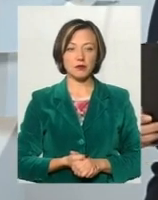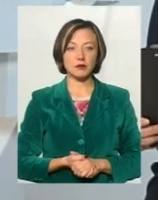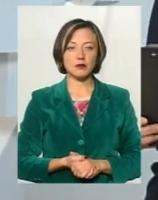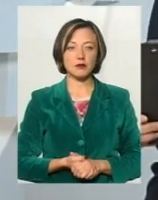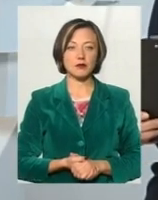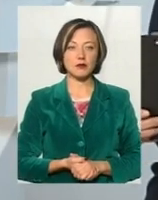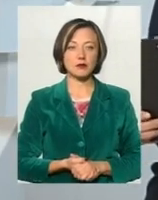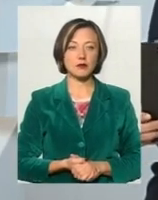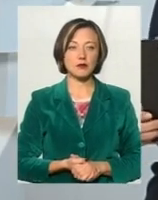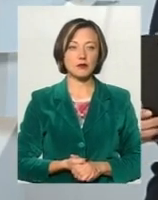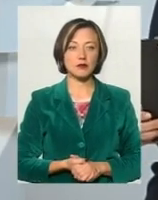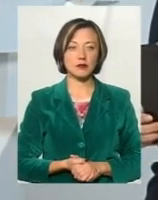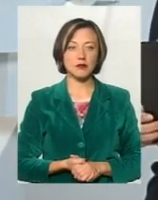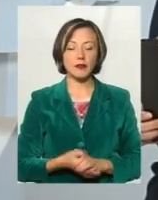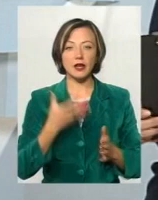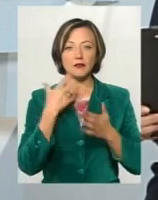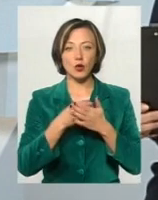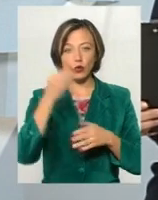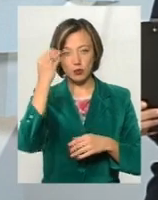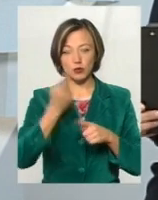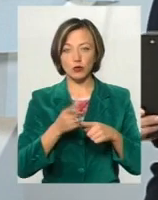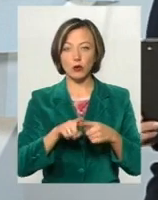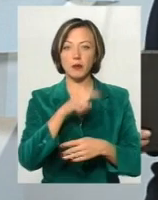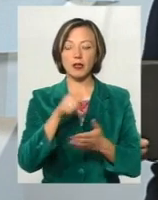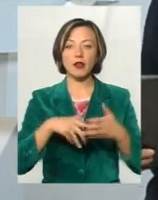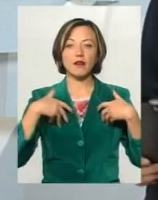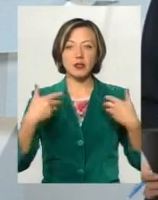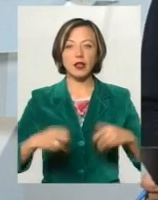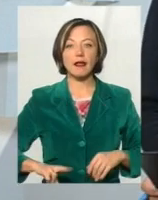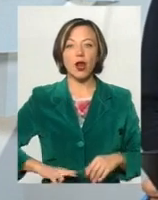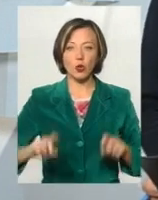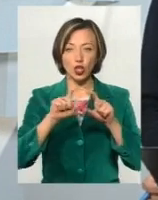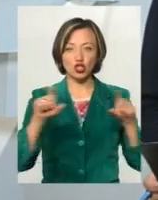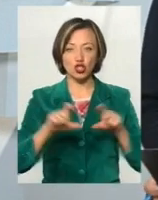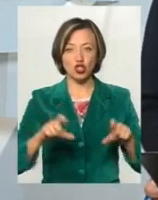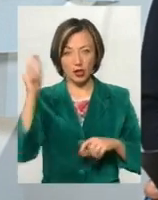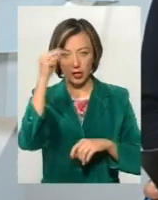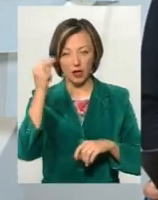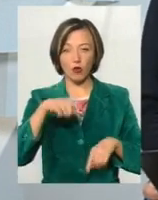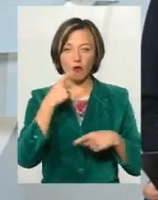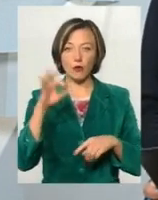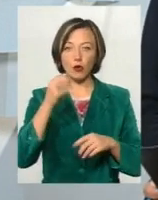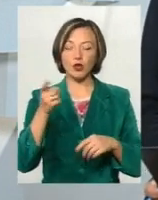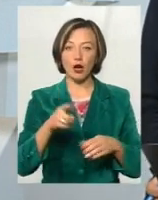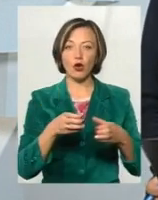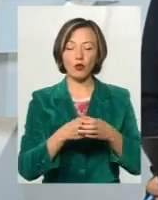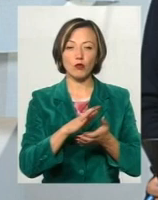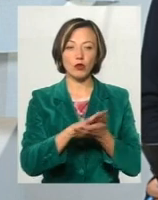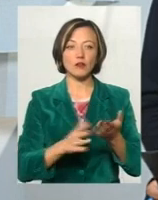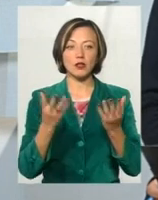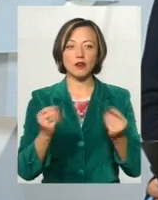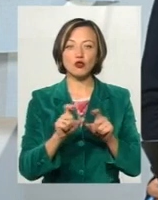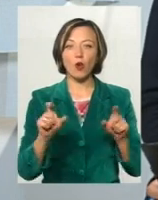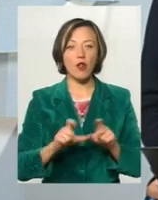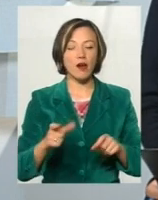Також свою думку з цього приводу висловили і директори шкіл, які говорять про те, що груп продовженого дня в